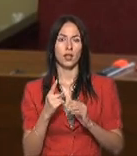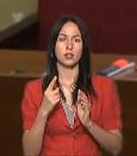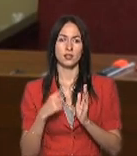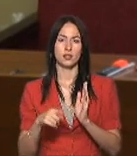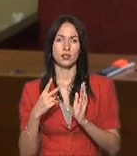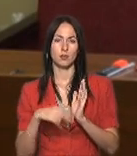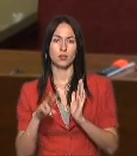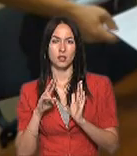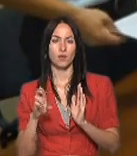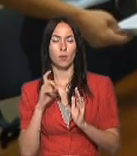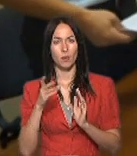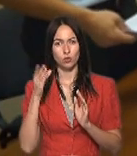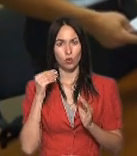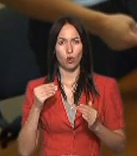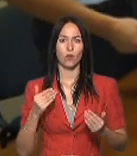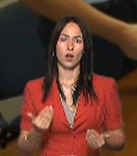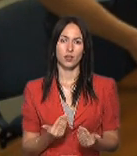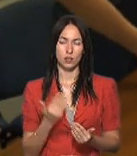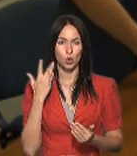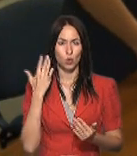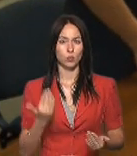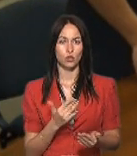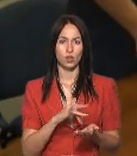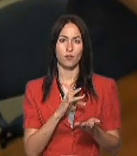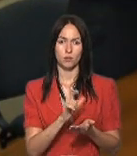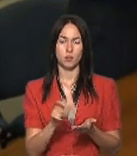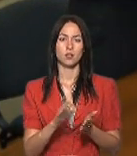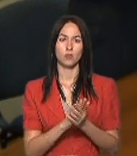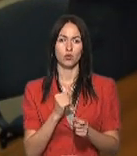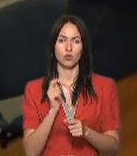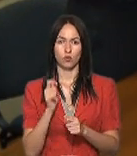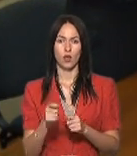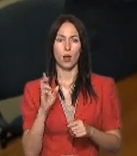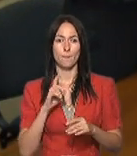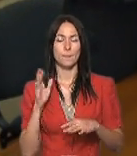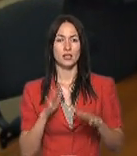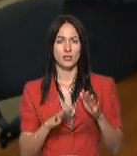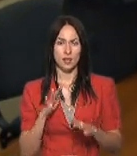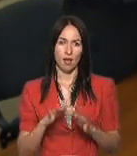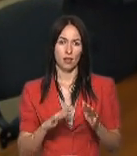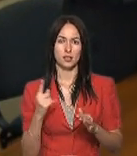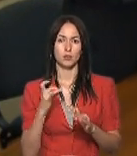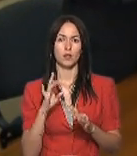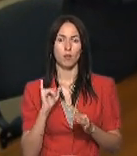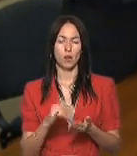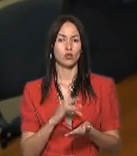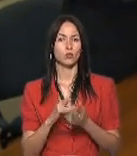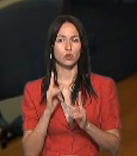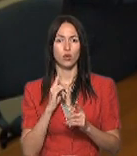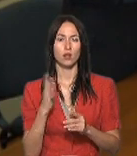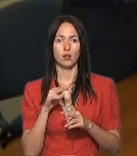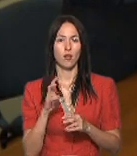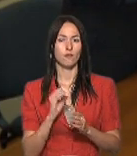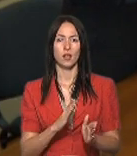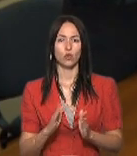без урахування думки жителів міст, прошу визнати бездіяльність Первомайської міськради, яка полягає в недотриманні